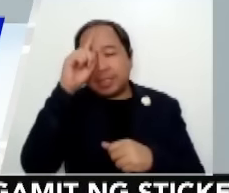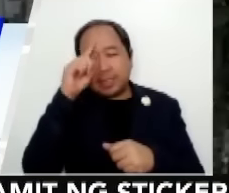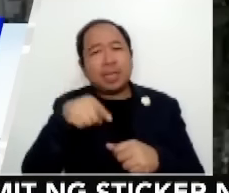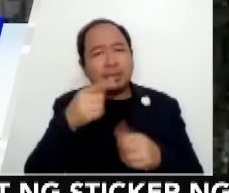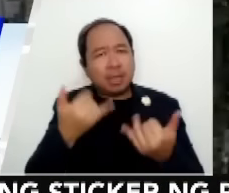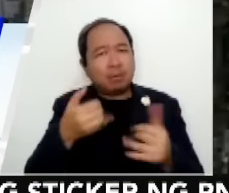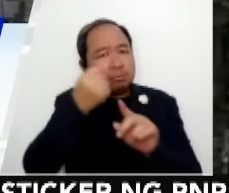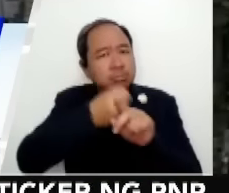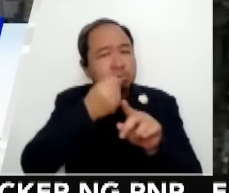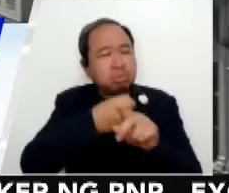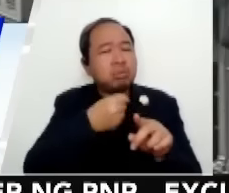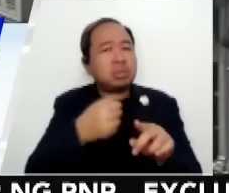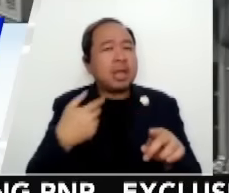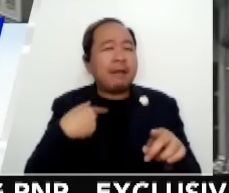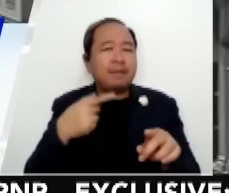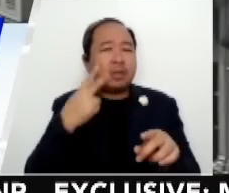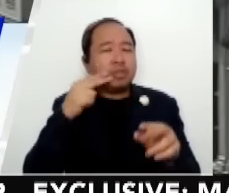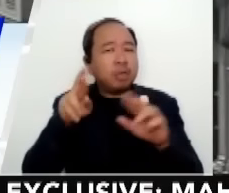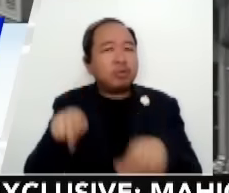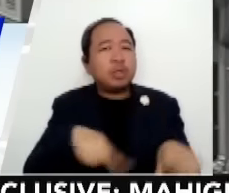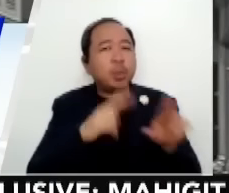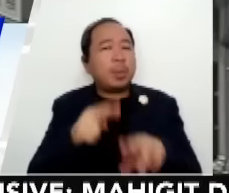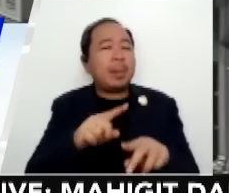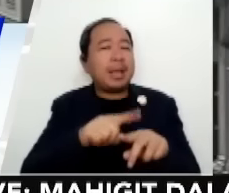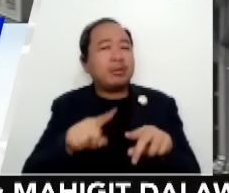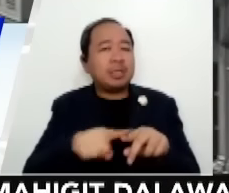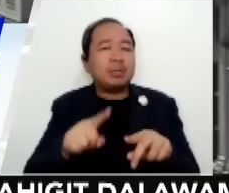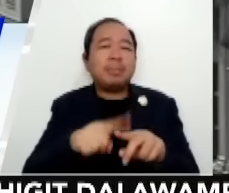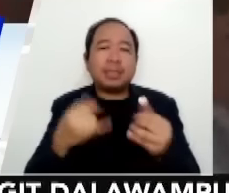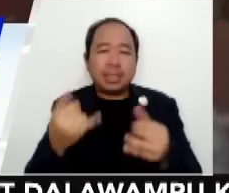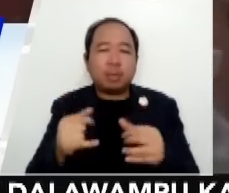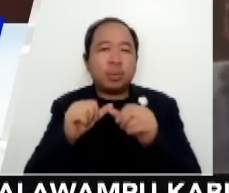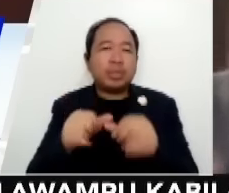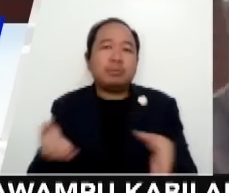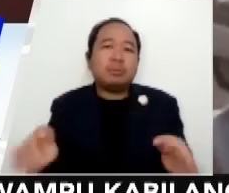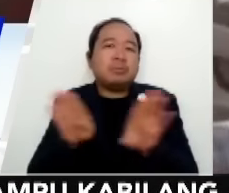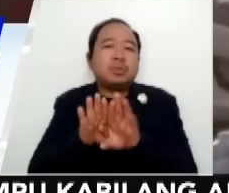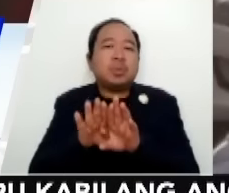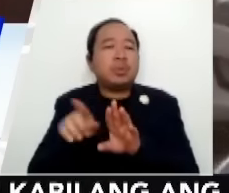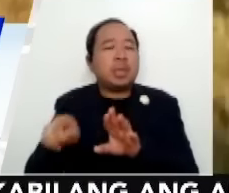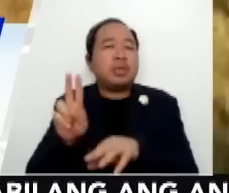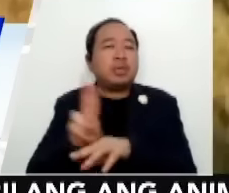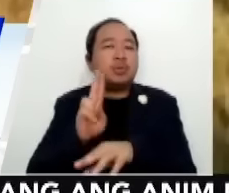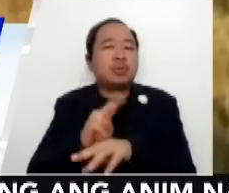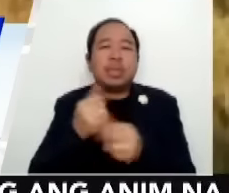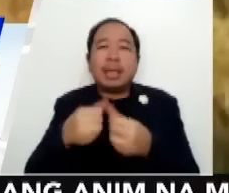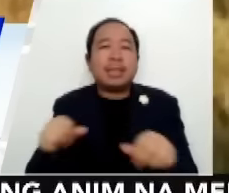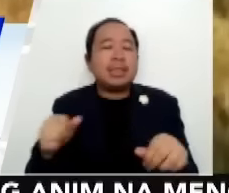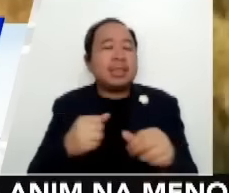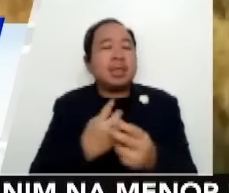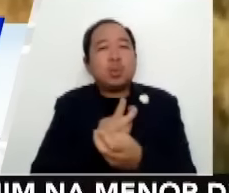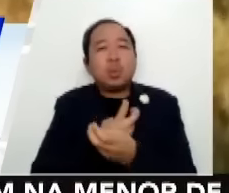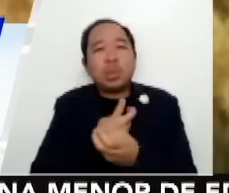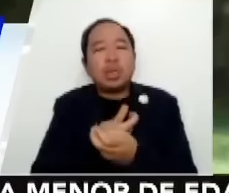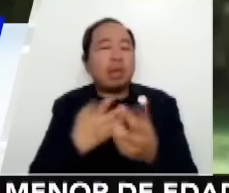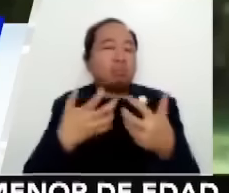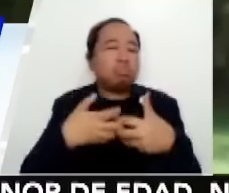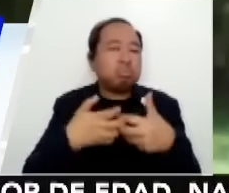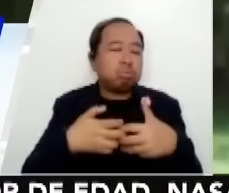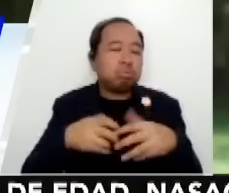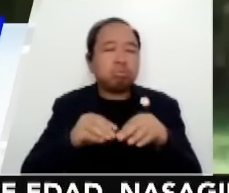at renewable energy, tuluyan ng tinuldukan ang paggamit ng anumang uri ng nuclear energy. We